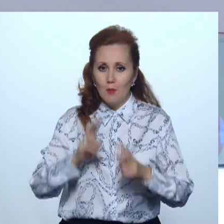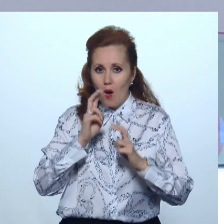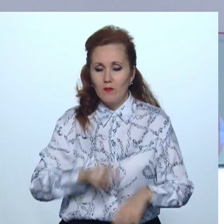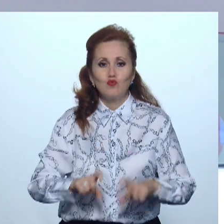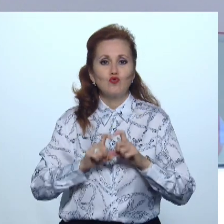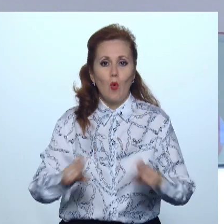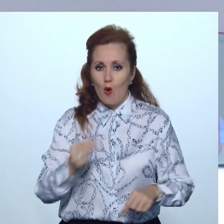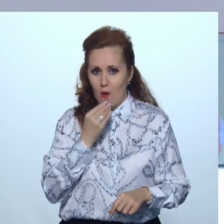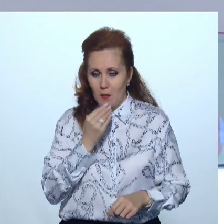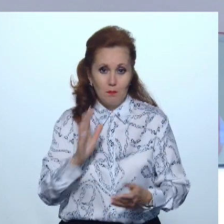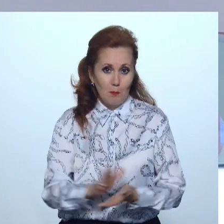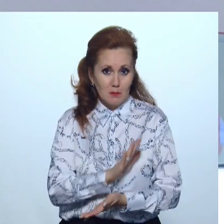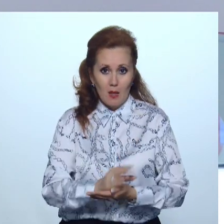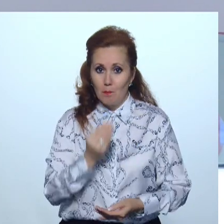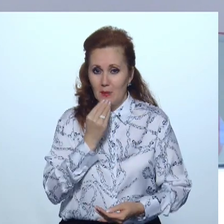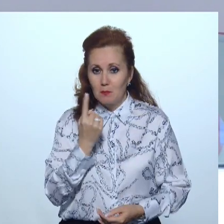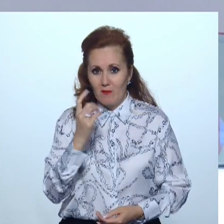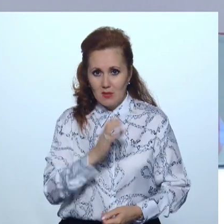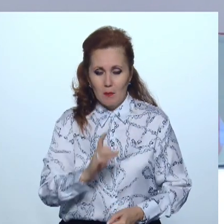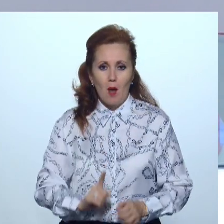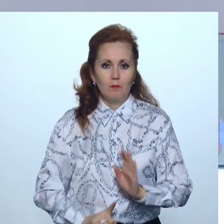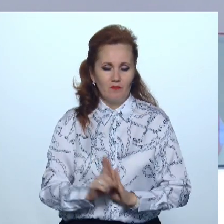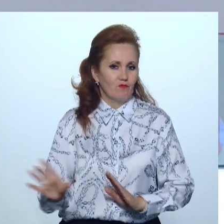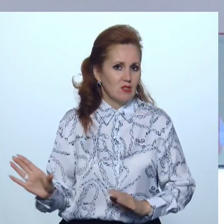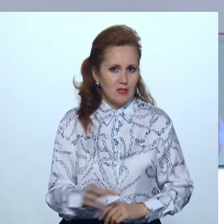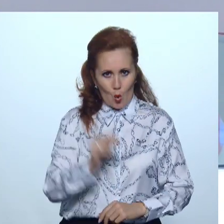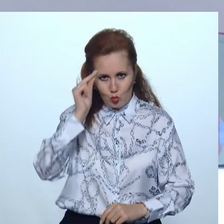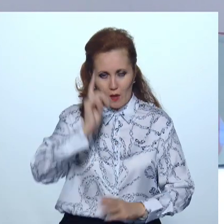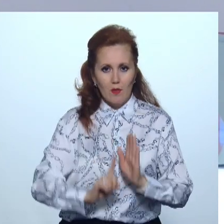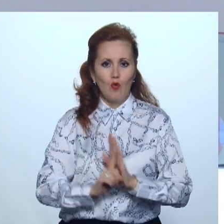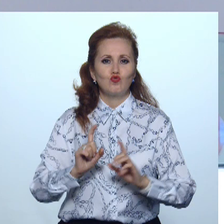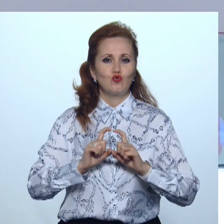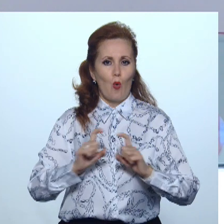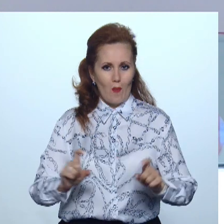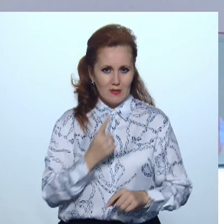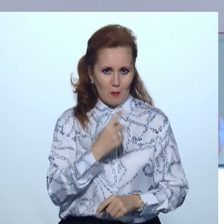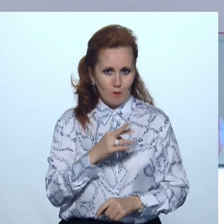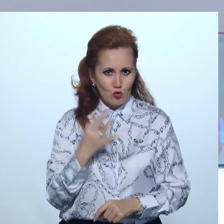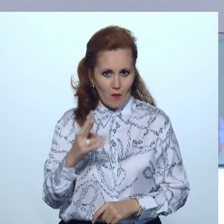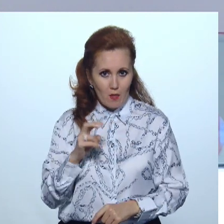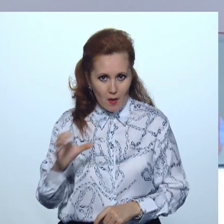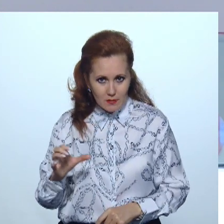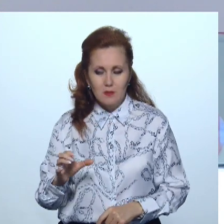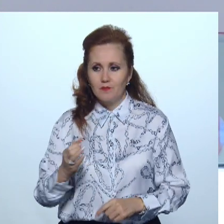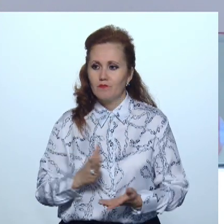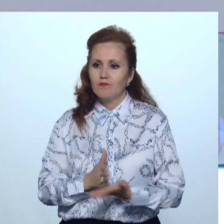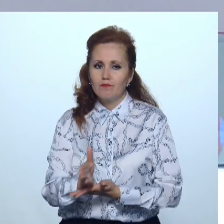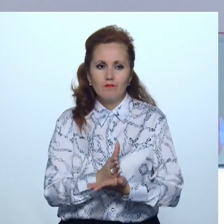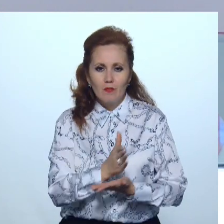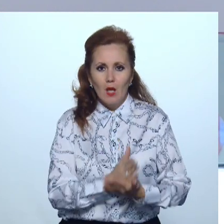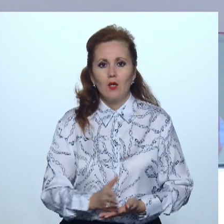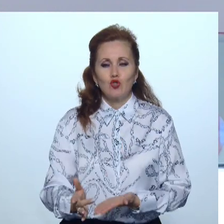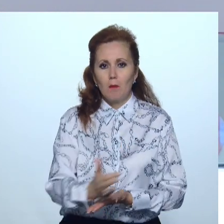обедов. Бесплатное питание с 1 сентября получают все ученики начальной школы. Во время рейдов эксперты собирают предложения и